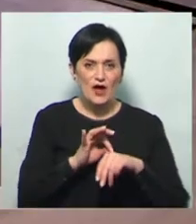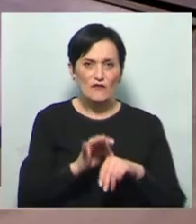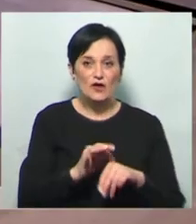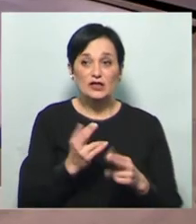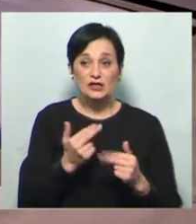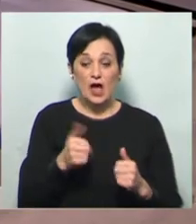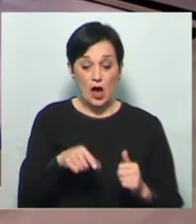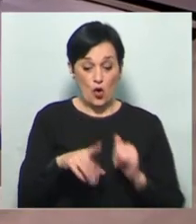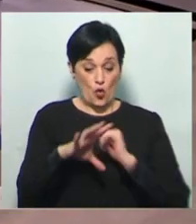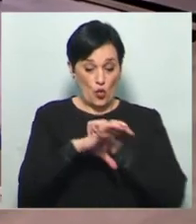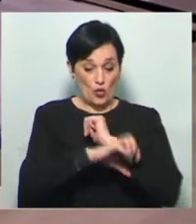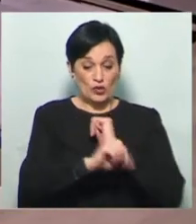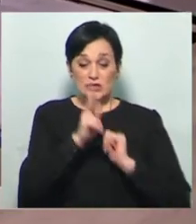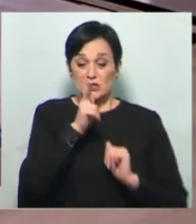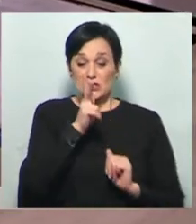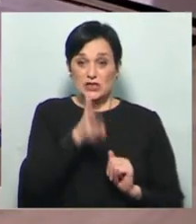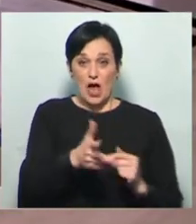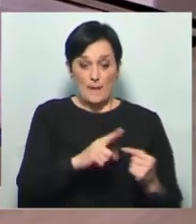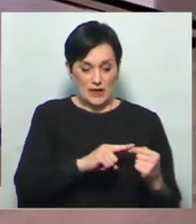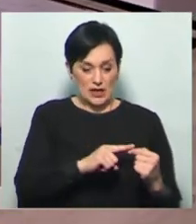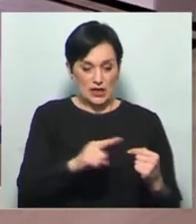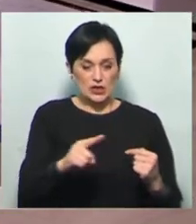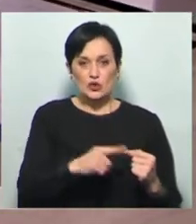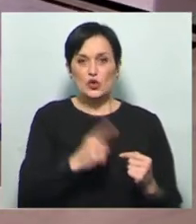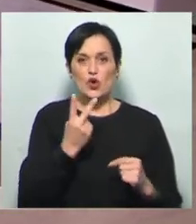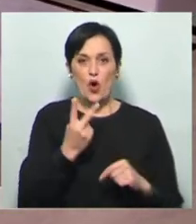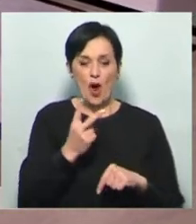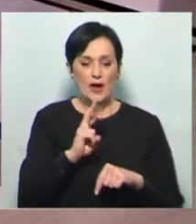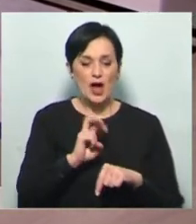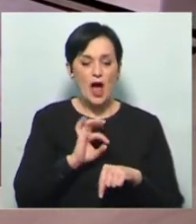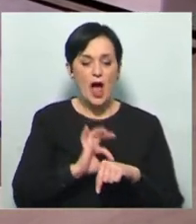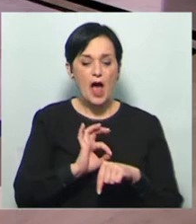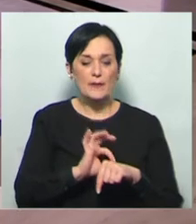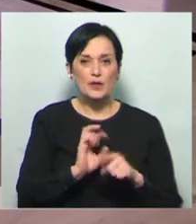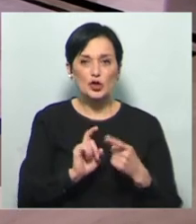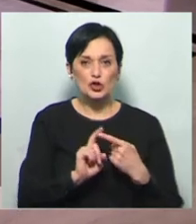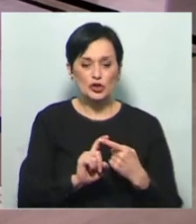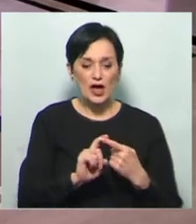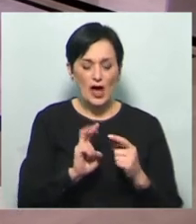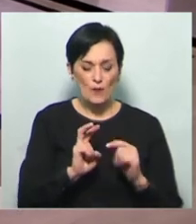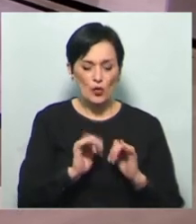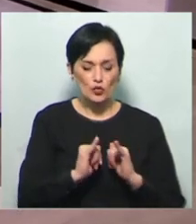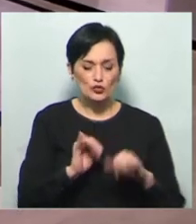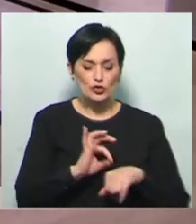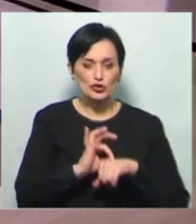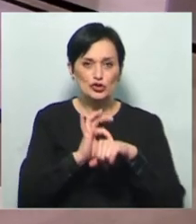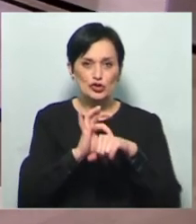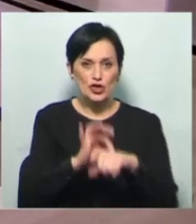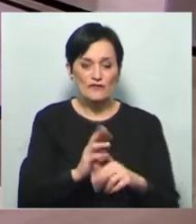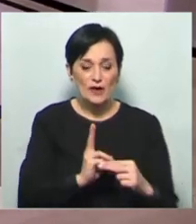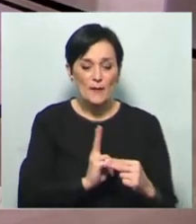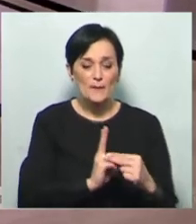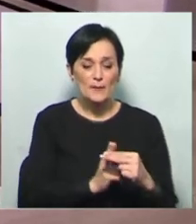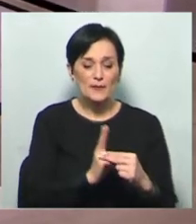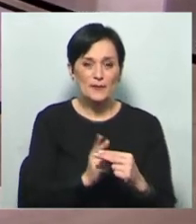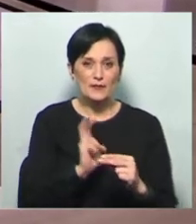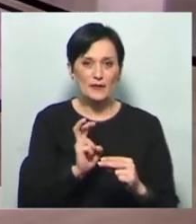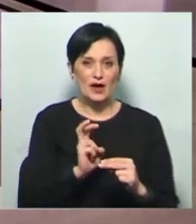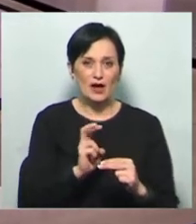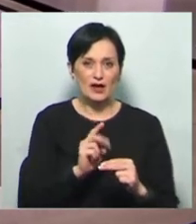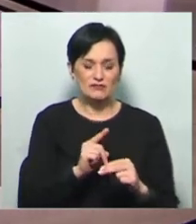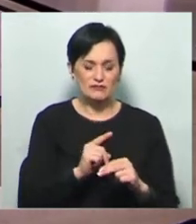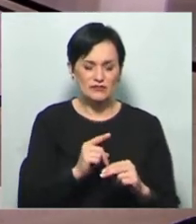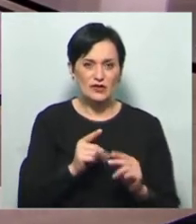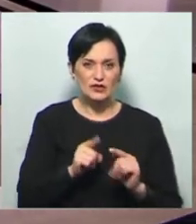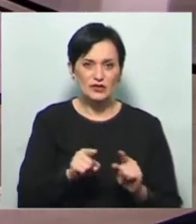რომ აი უკანასკნელი 3 წლის განმავლობაში ორი ეპიდემიოლოგიური კვლევა ჩაატარეთ საქართველოში ვენური პათოლოგიის გავრცელებასთან დაკავშირებით და